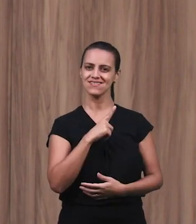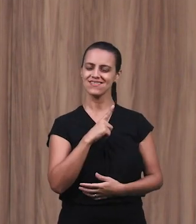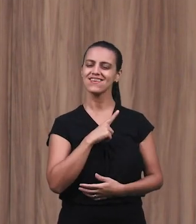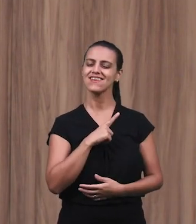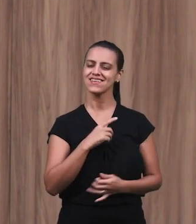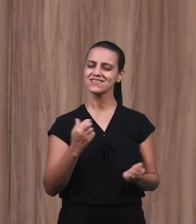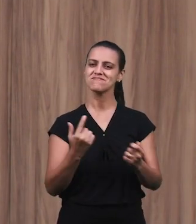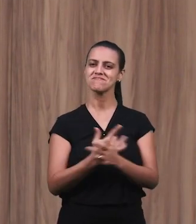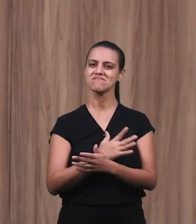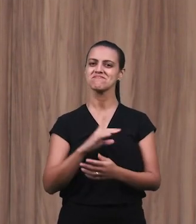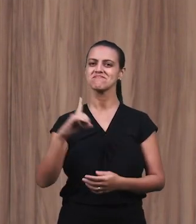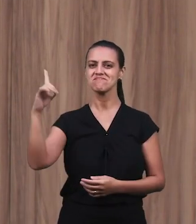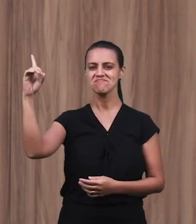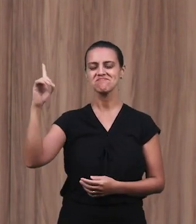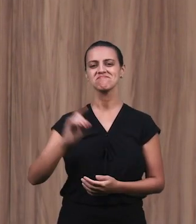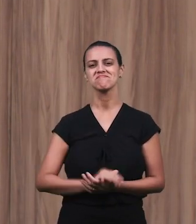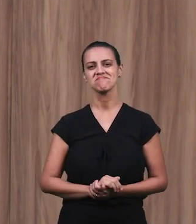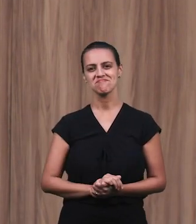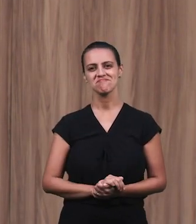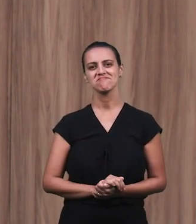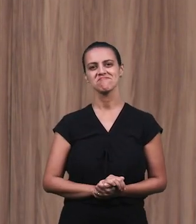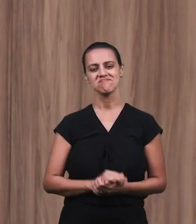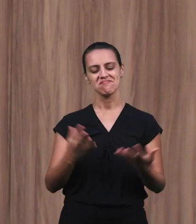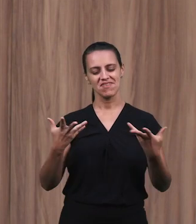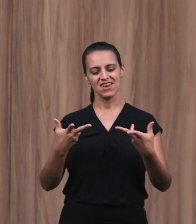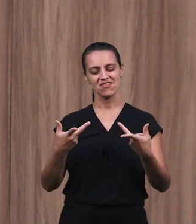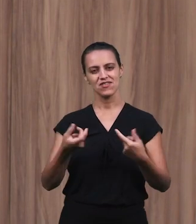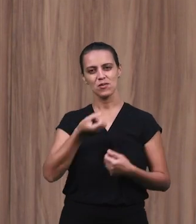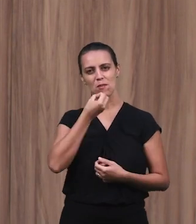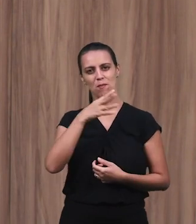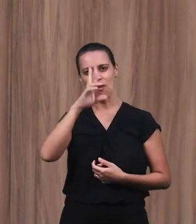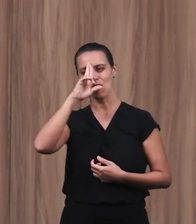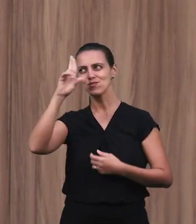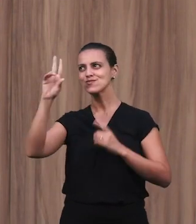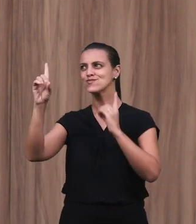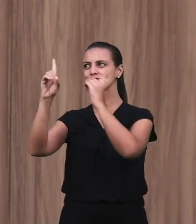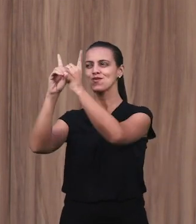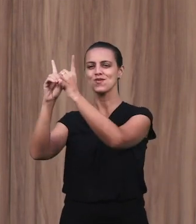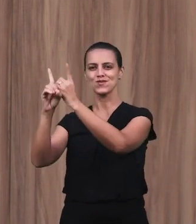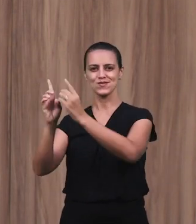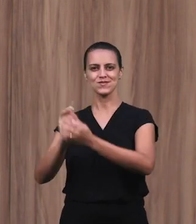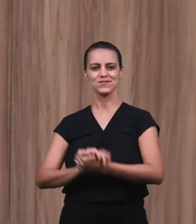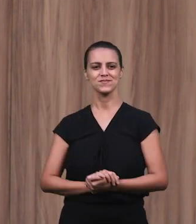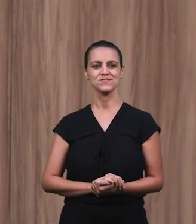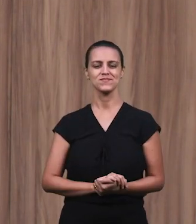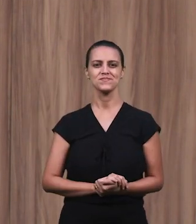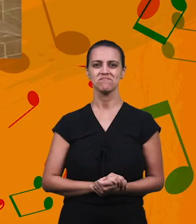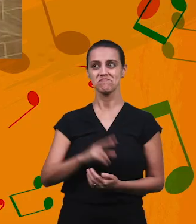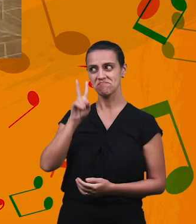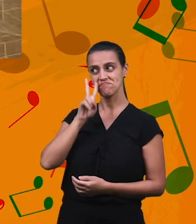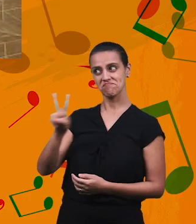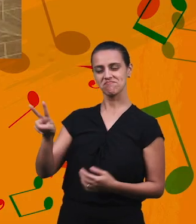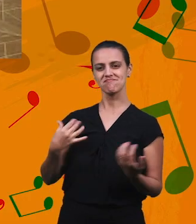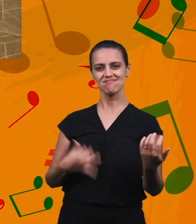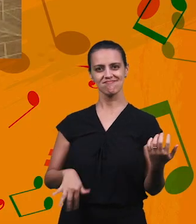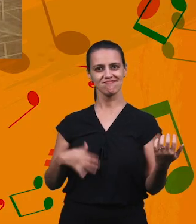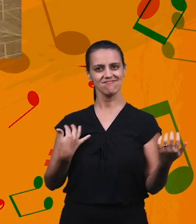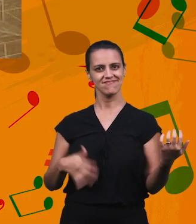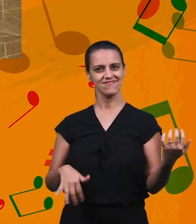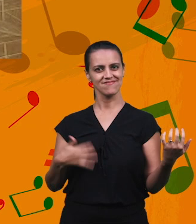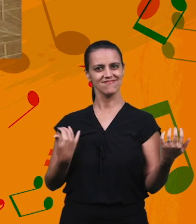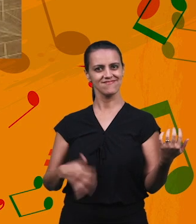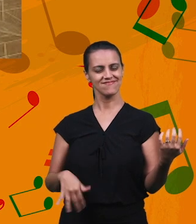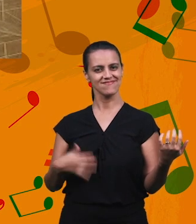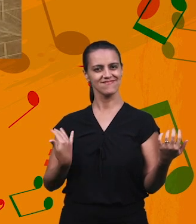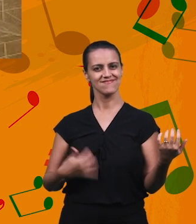part du Seigneur. Gloire à Dieu. Merveilleux, c'est la rencontre avec le Seigneur Jésus. Nous allons regarder.